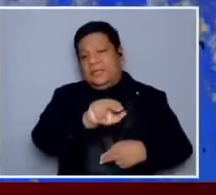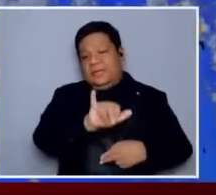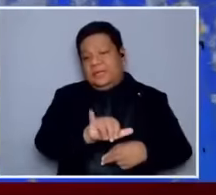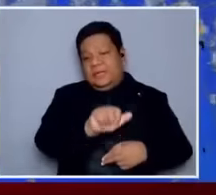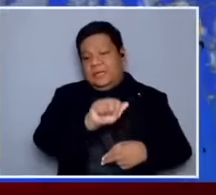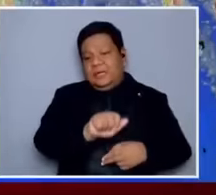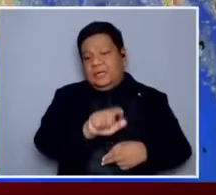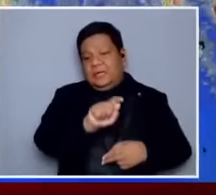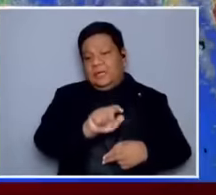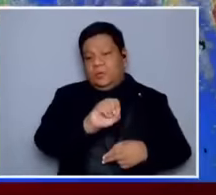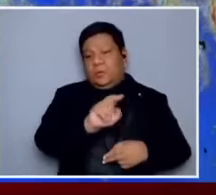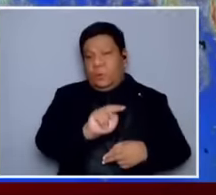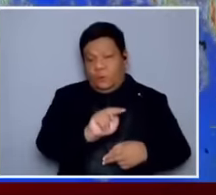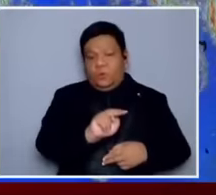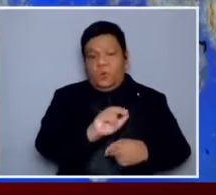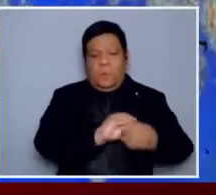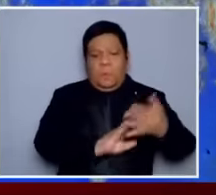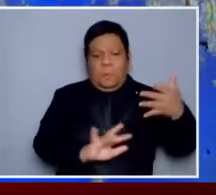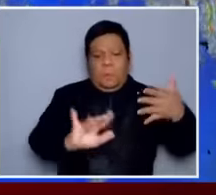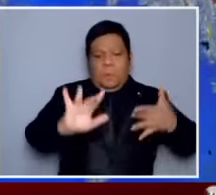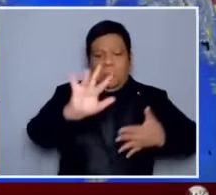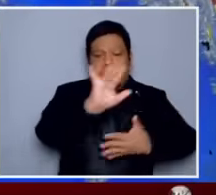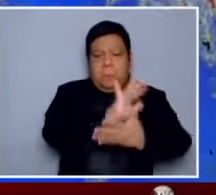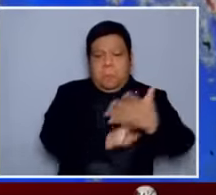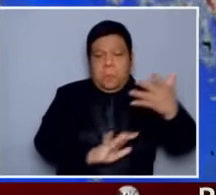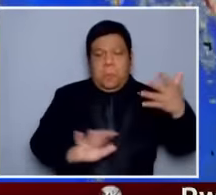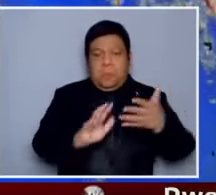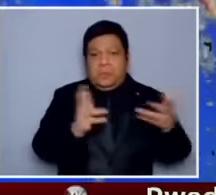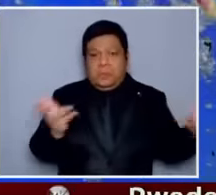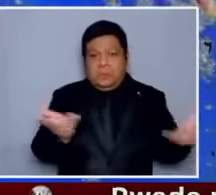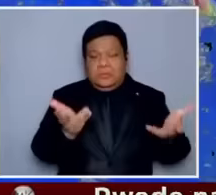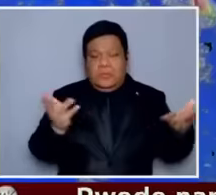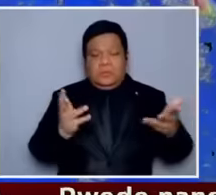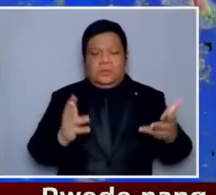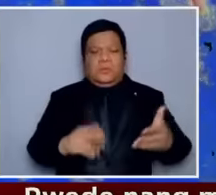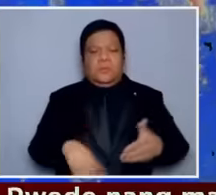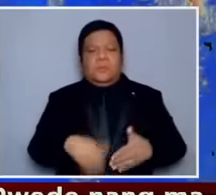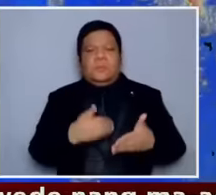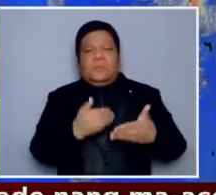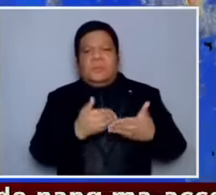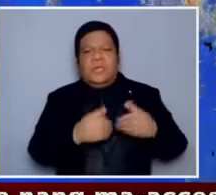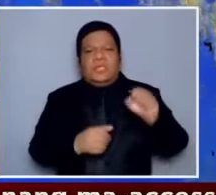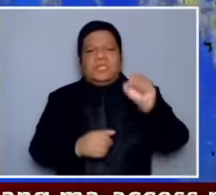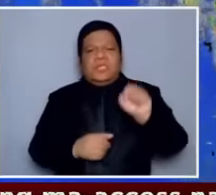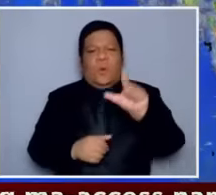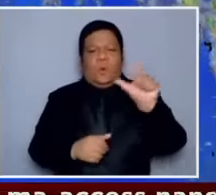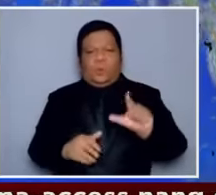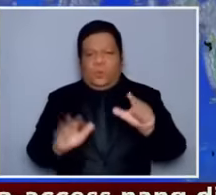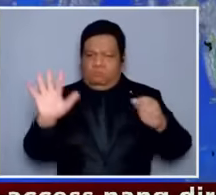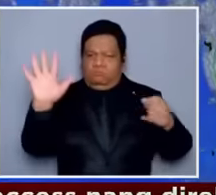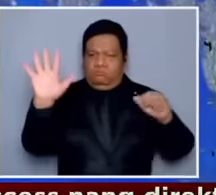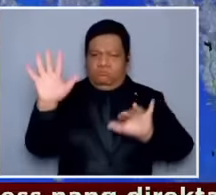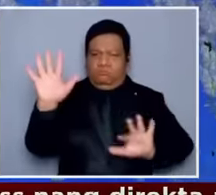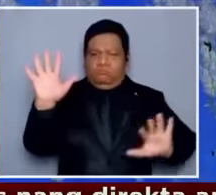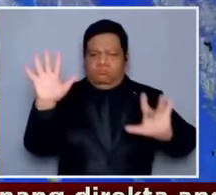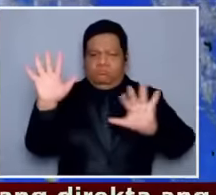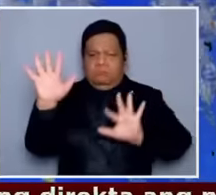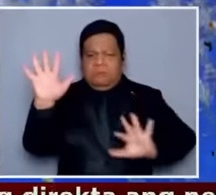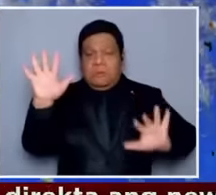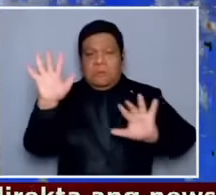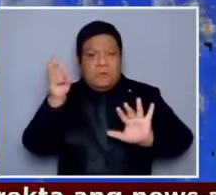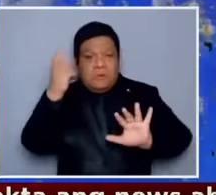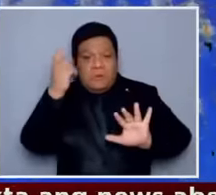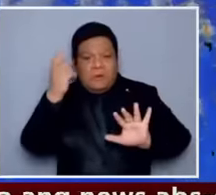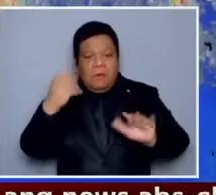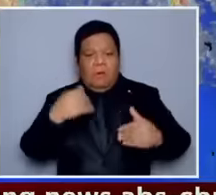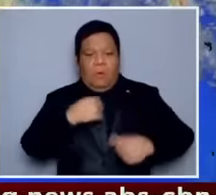ito 1,525 kilometers silangan ng Southern Luzon. May lakas ng hangin na 75 kilometers per hour malapit